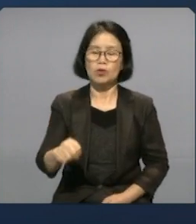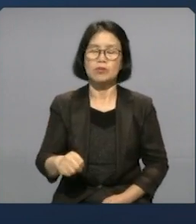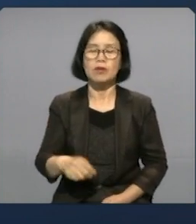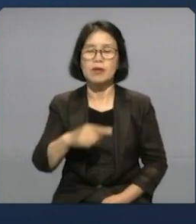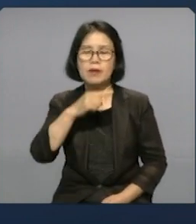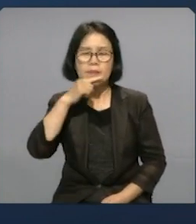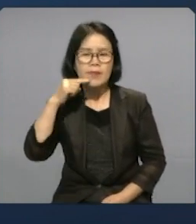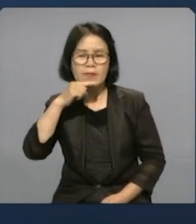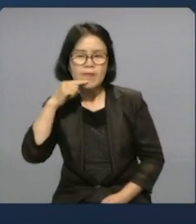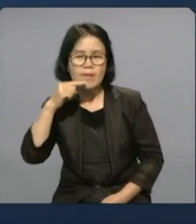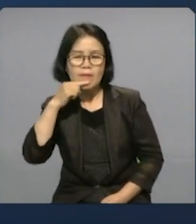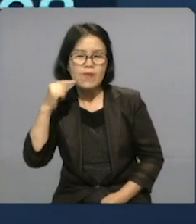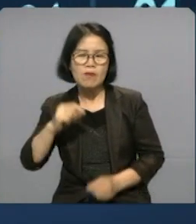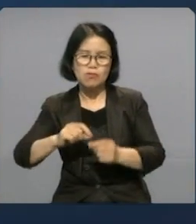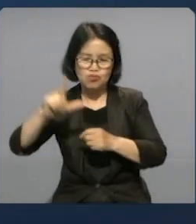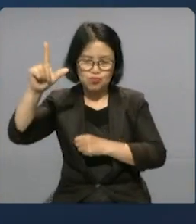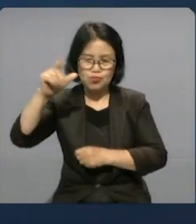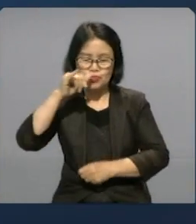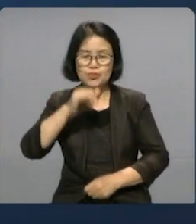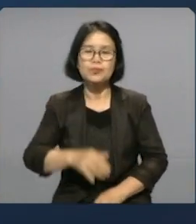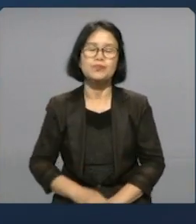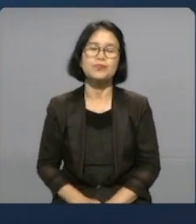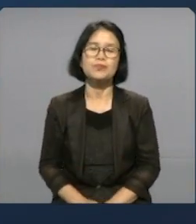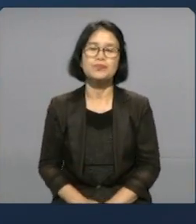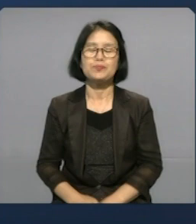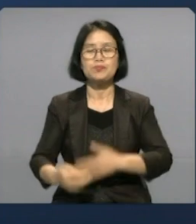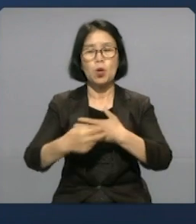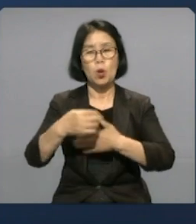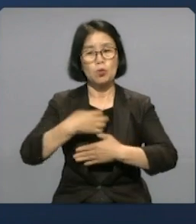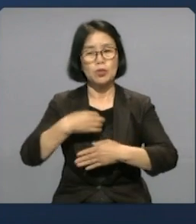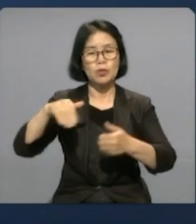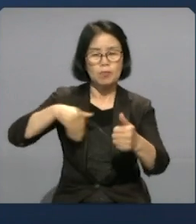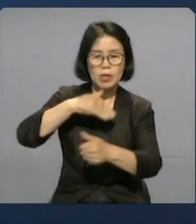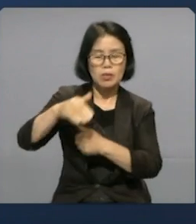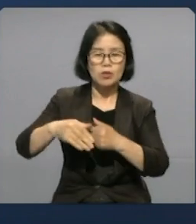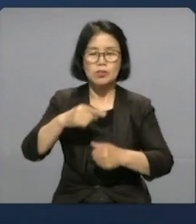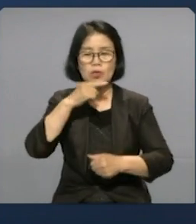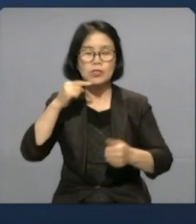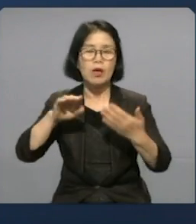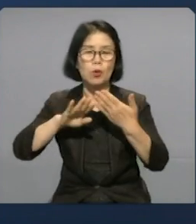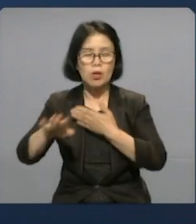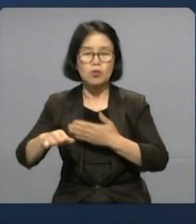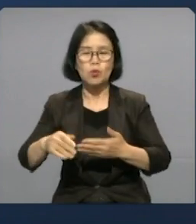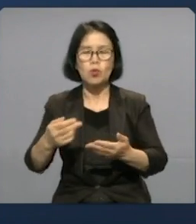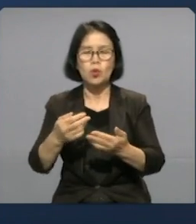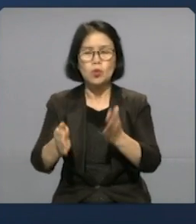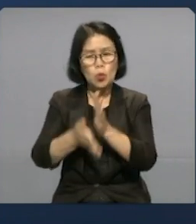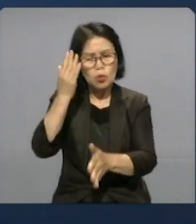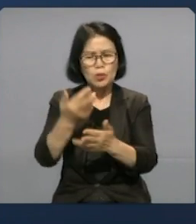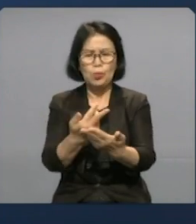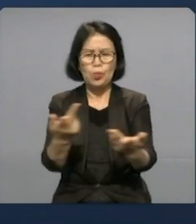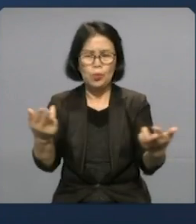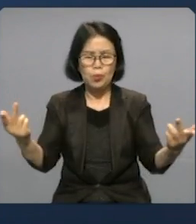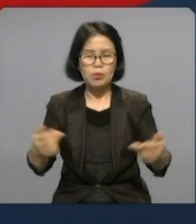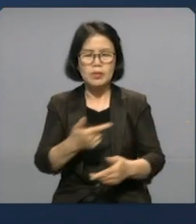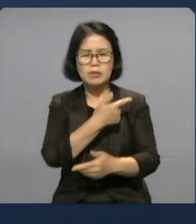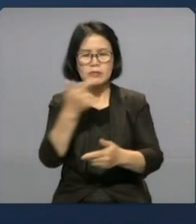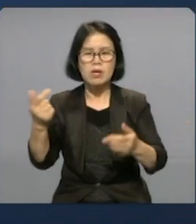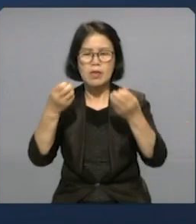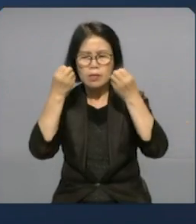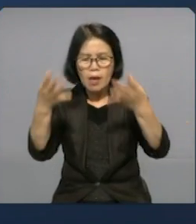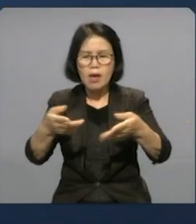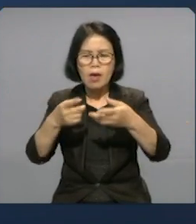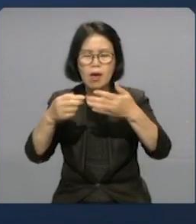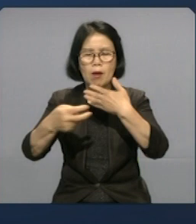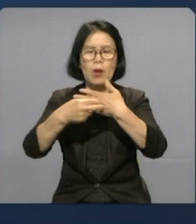매년 적자폭을 키우고 있습니다. 병원의 위기 배경, 적자 외에도 도심 공동화를 비롯해 새로운 대형병원 출현도